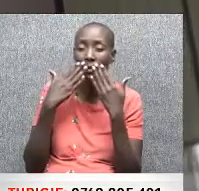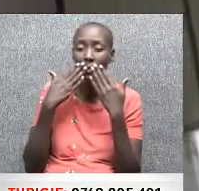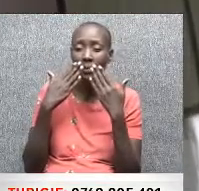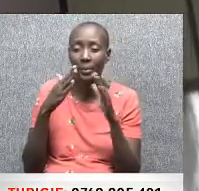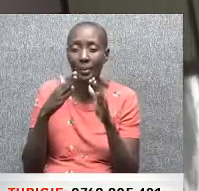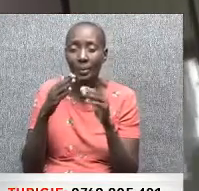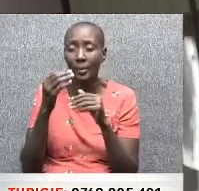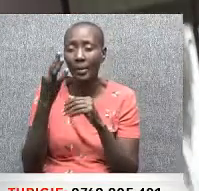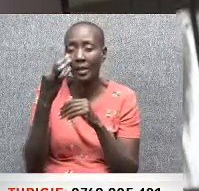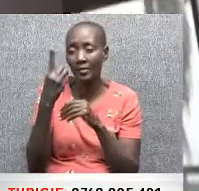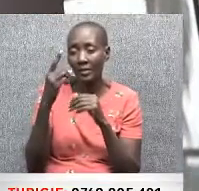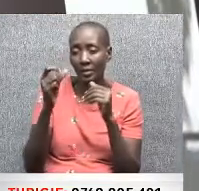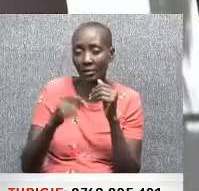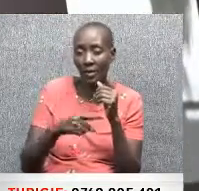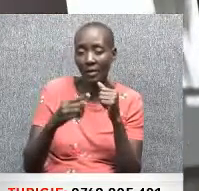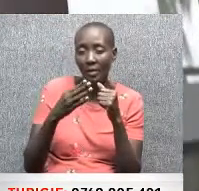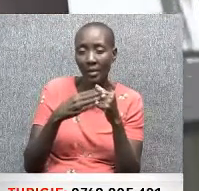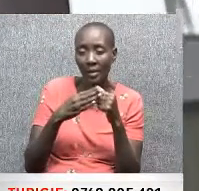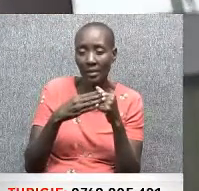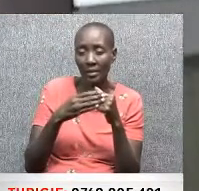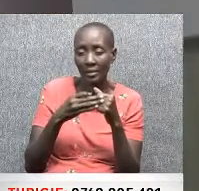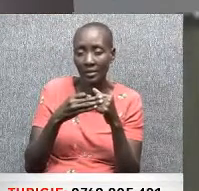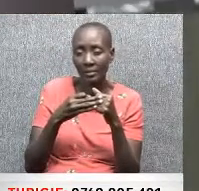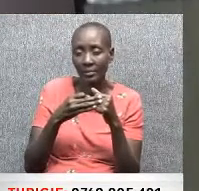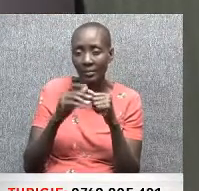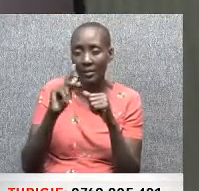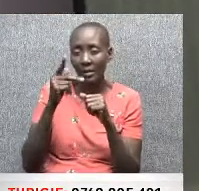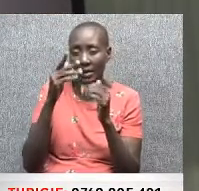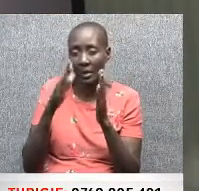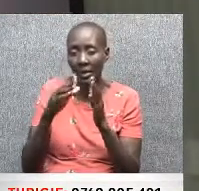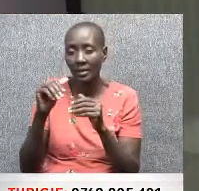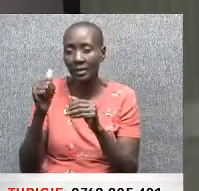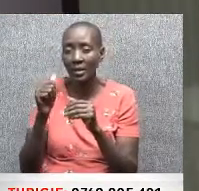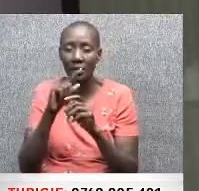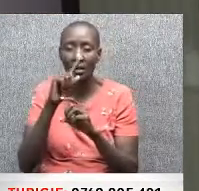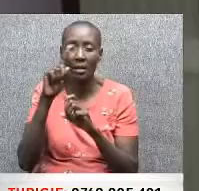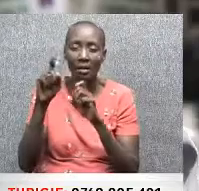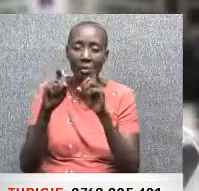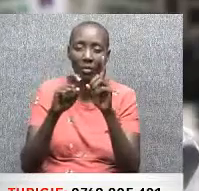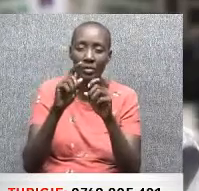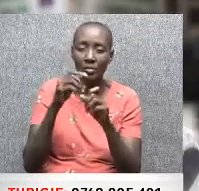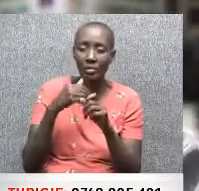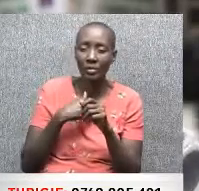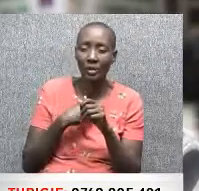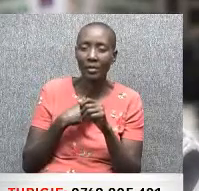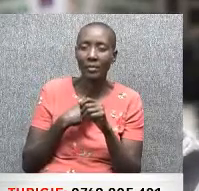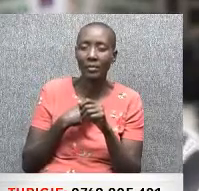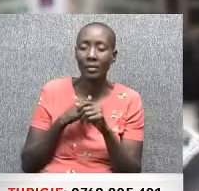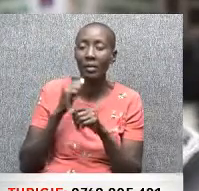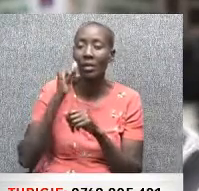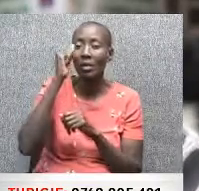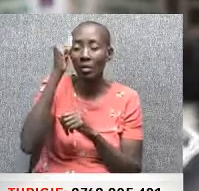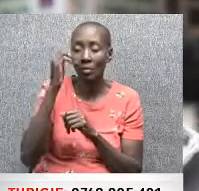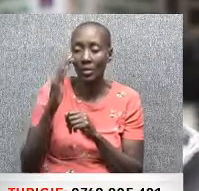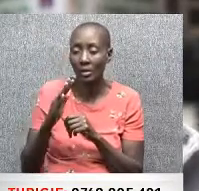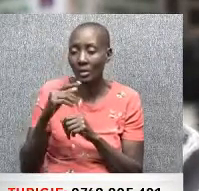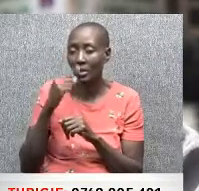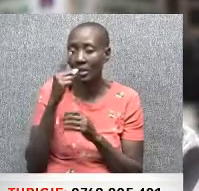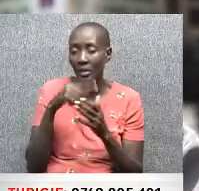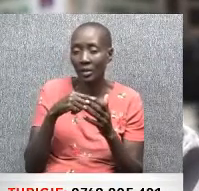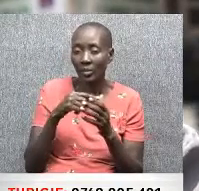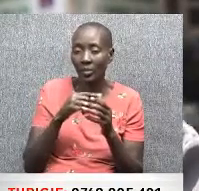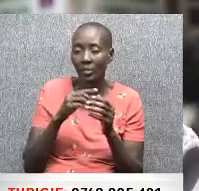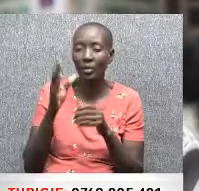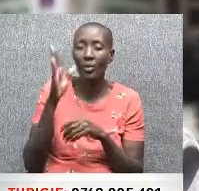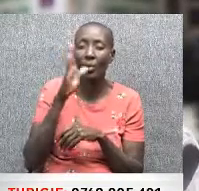huu, baadhi ya Wakenya wameachwa na maswali. Patrick Oduor anaeleza. Politicians wanatuambia turudi nyumbani tukahesabiwe, hiyo si